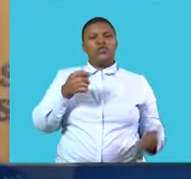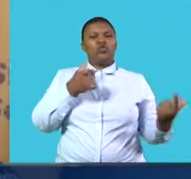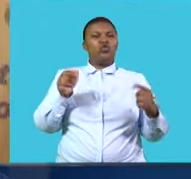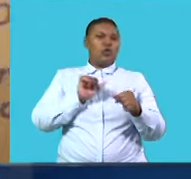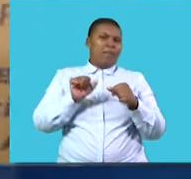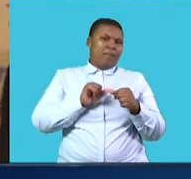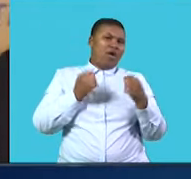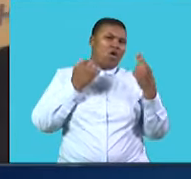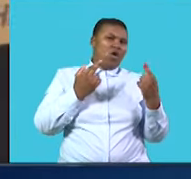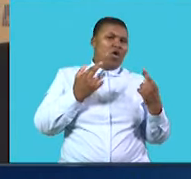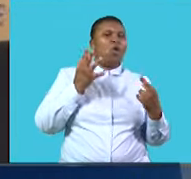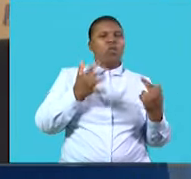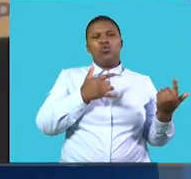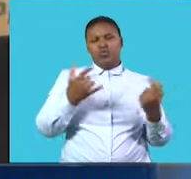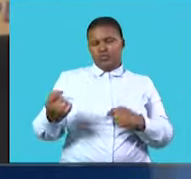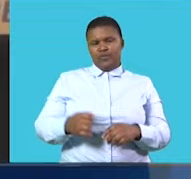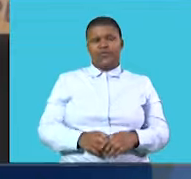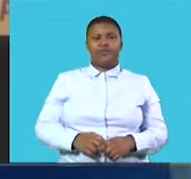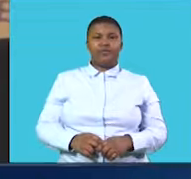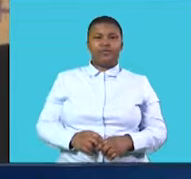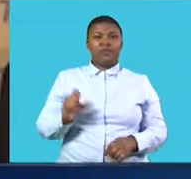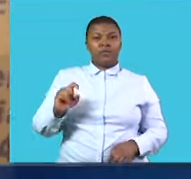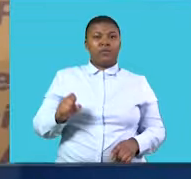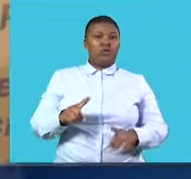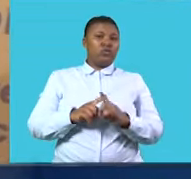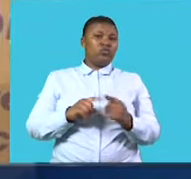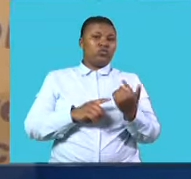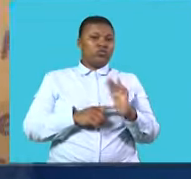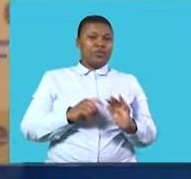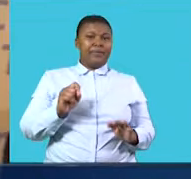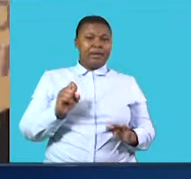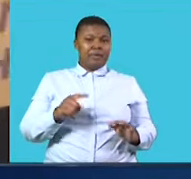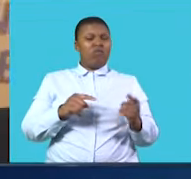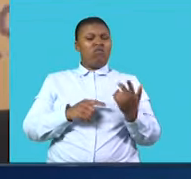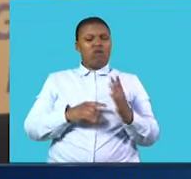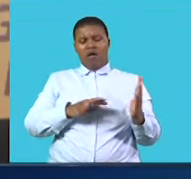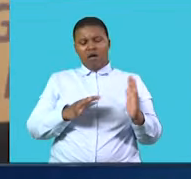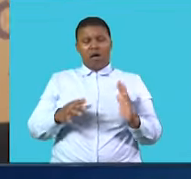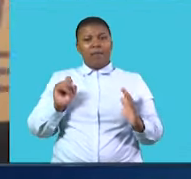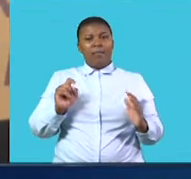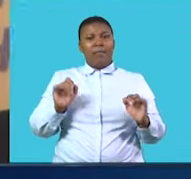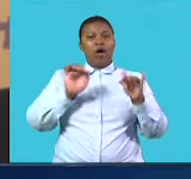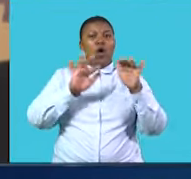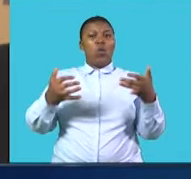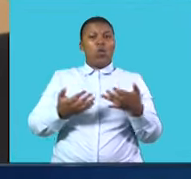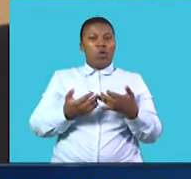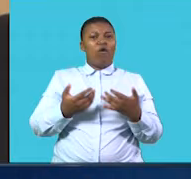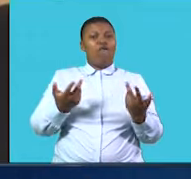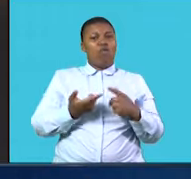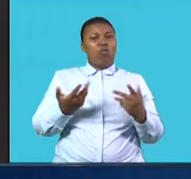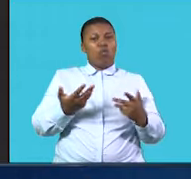ukuba lusingathwe kulo nyaka. Futhi lizwakalisa ilakalalo maqondana nomumo ongemuhle wezwe